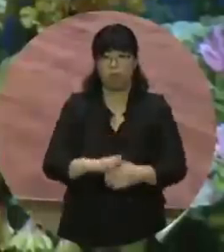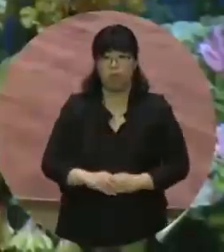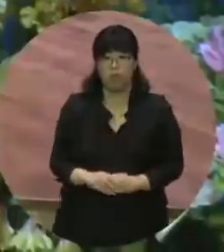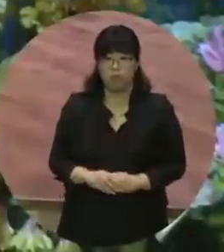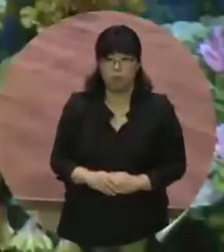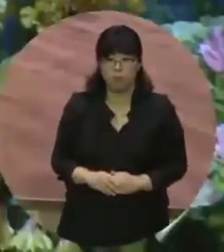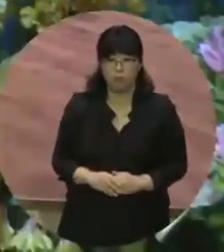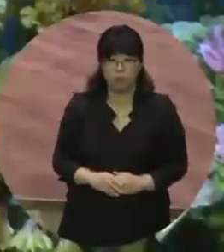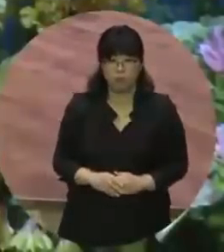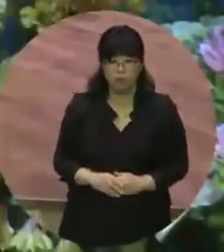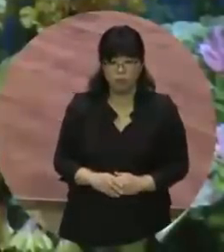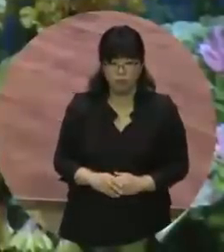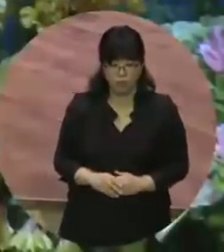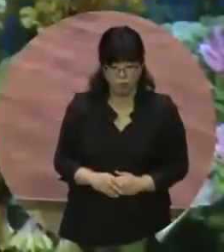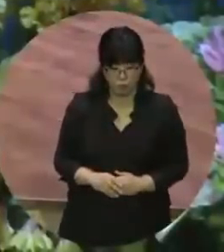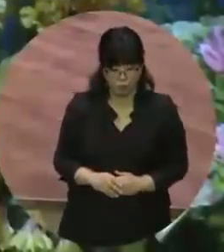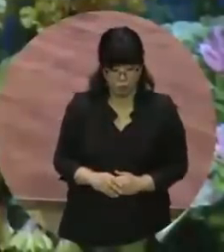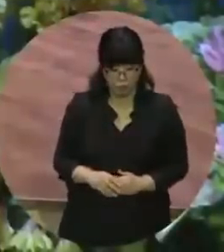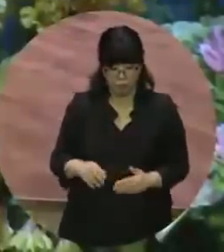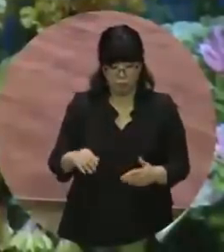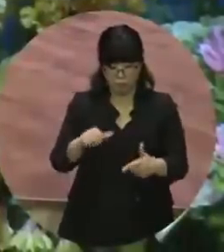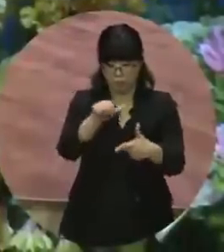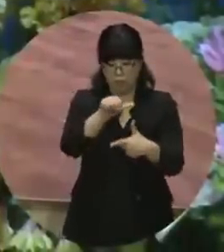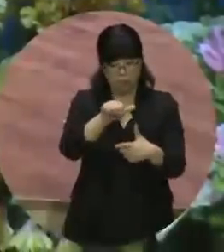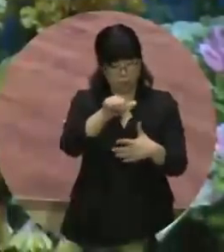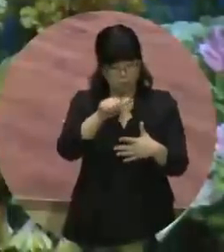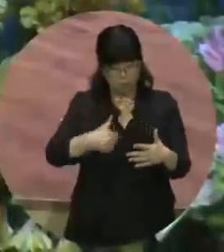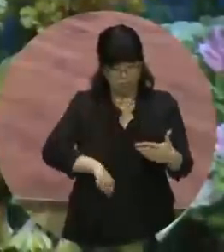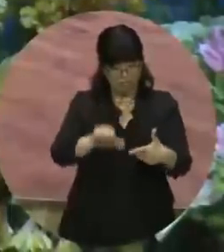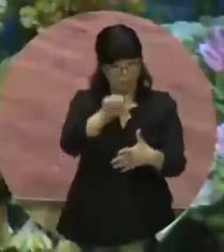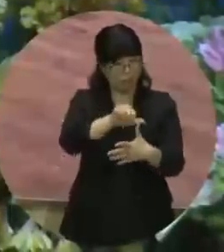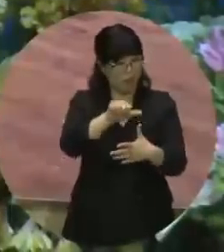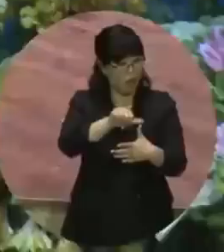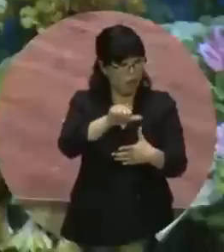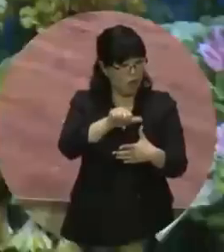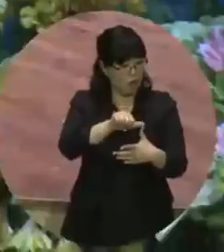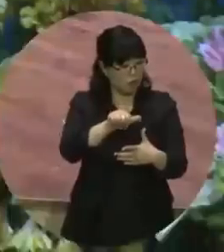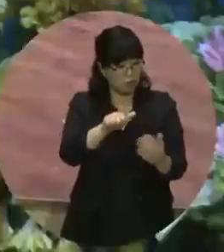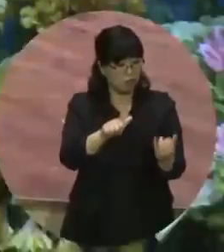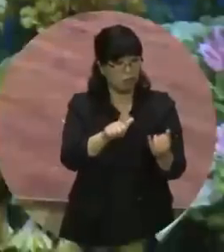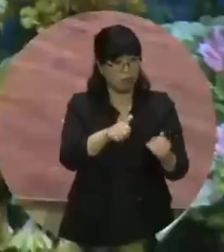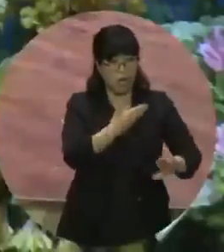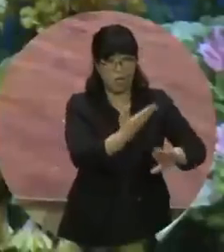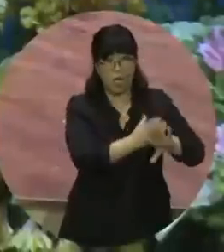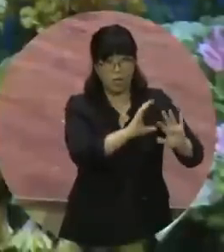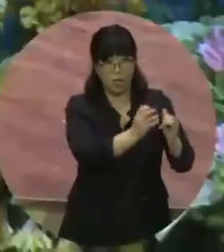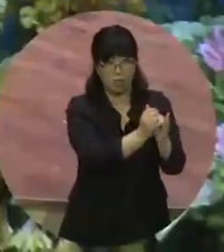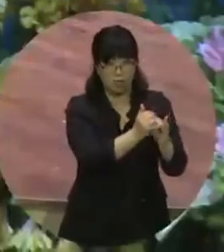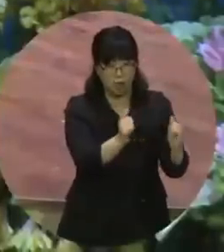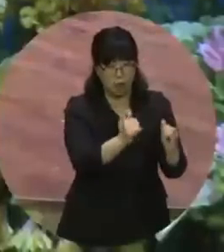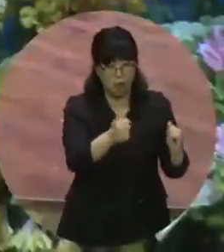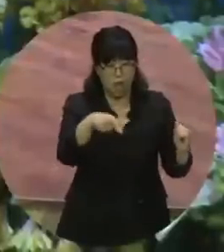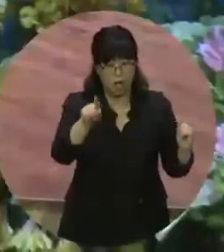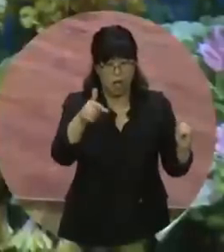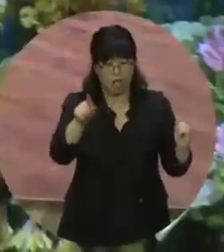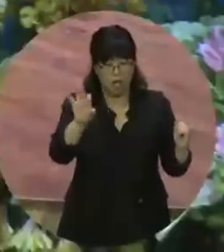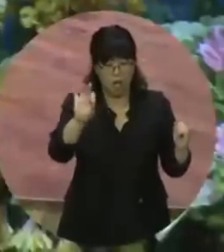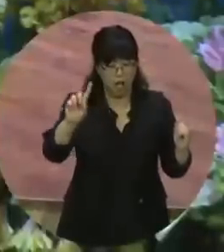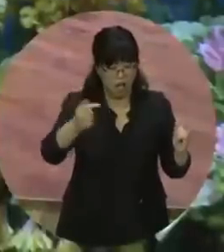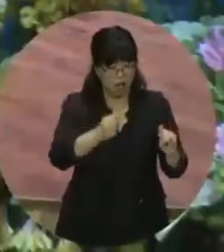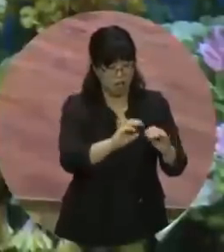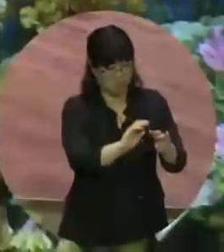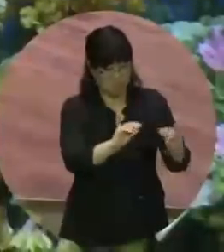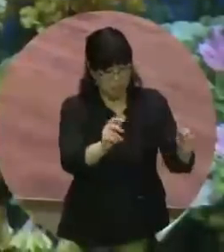심히 근심했다 그랬어요. 이 가나안 여자 이방 여자하고 둘이나 데려 결혼하니까 그렇게 사니까 자 이런